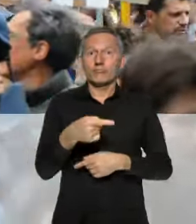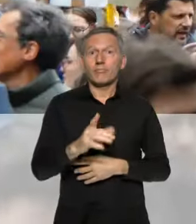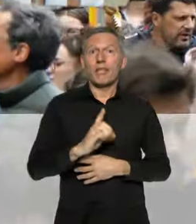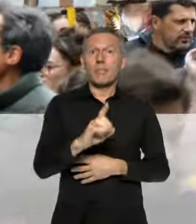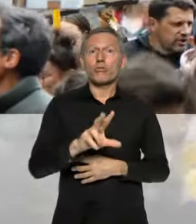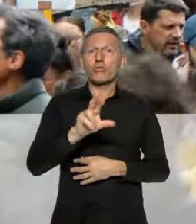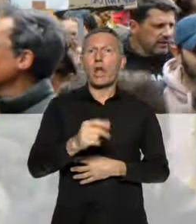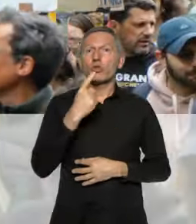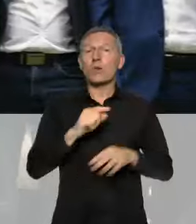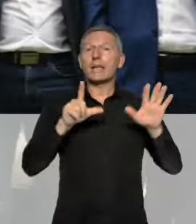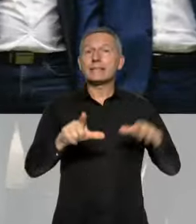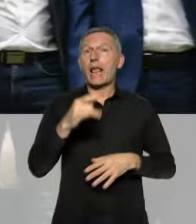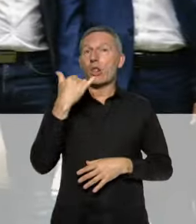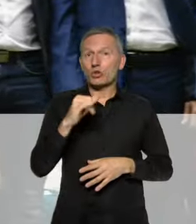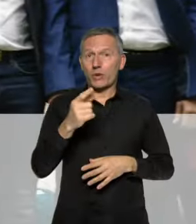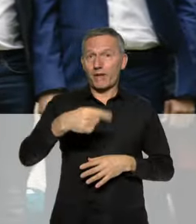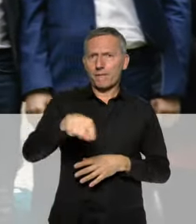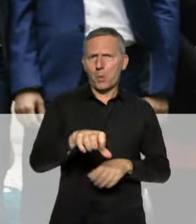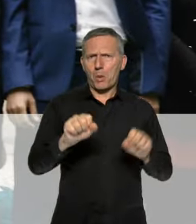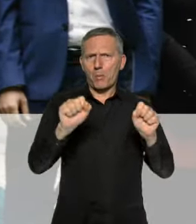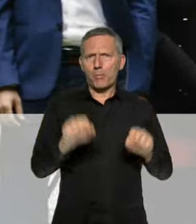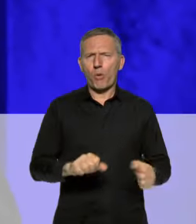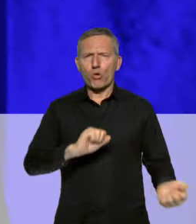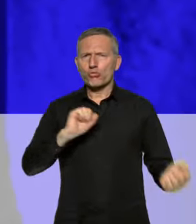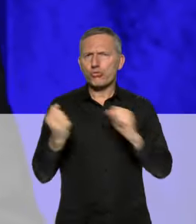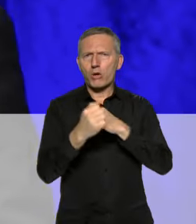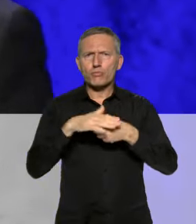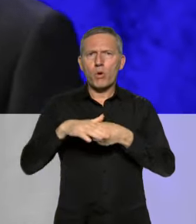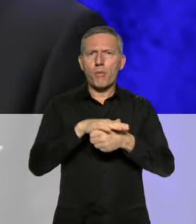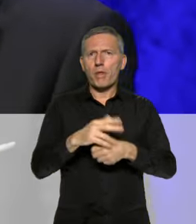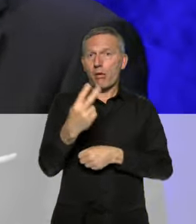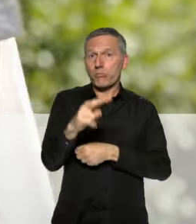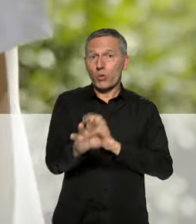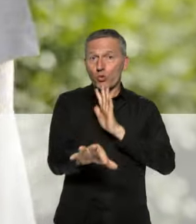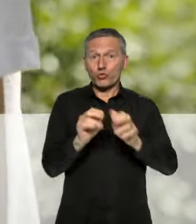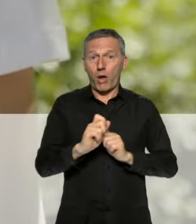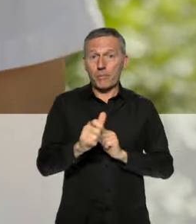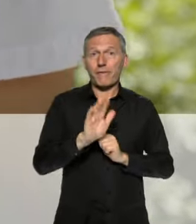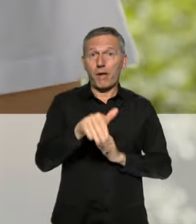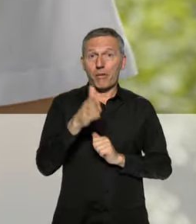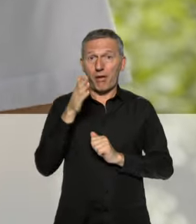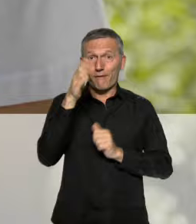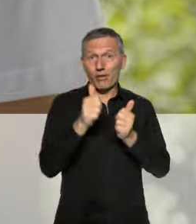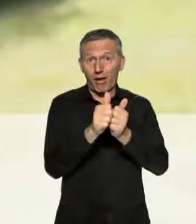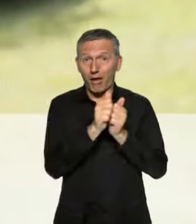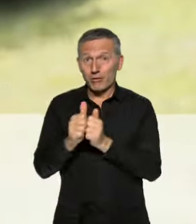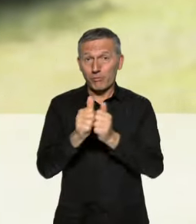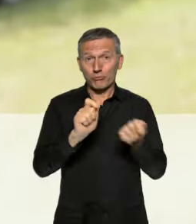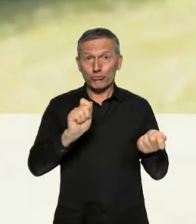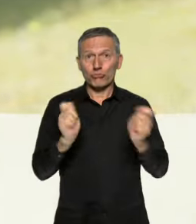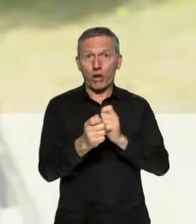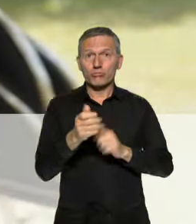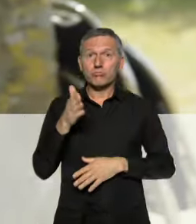Les dimanches 30 juin et 7 juillet prochains, vous avez le pouvoir de tout changer. De votre choix dépend notre destin